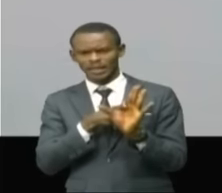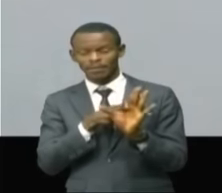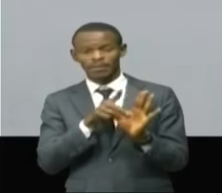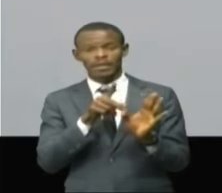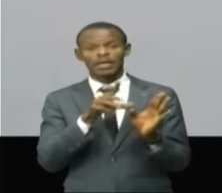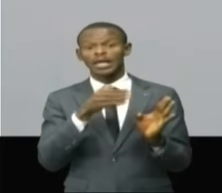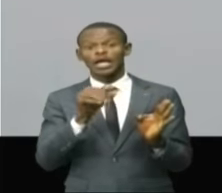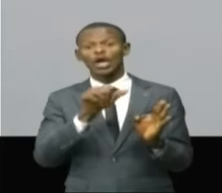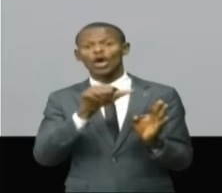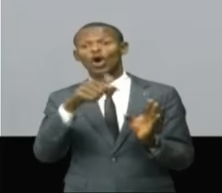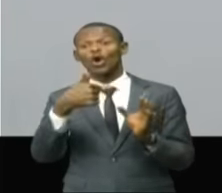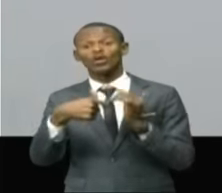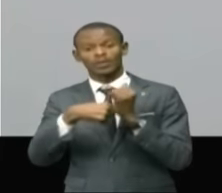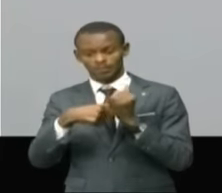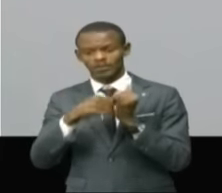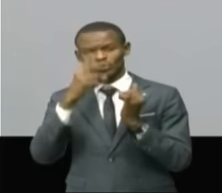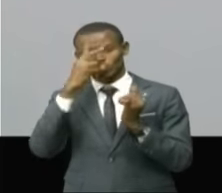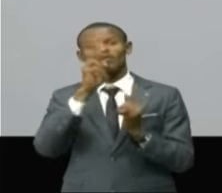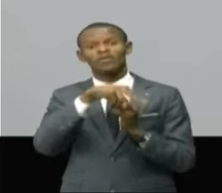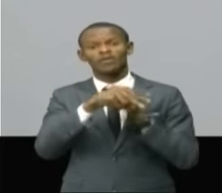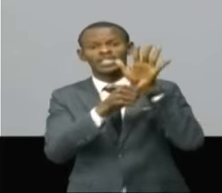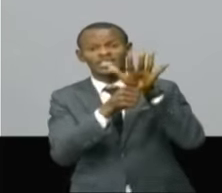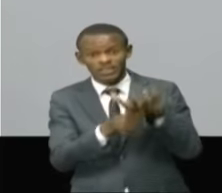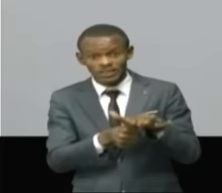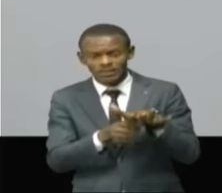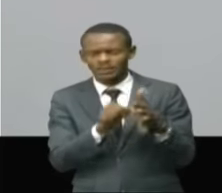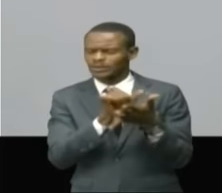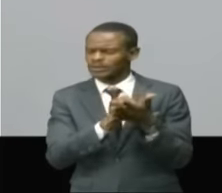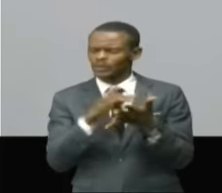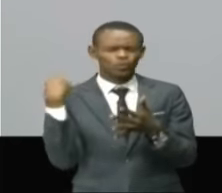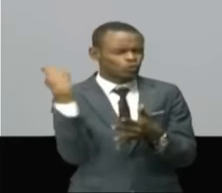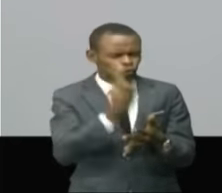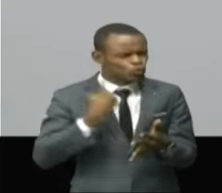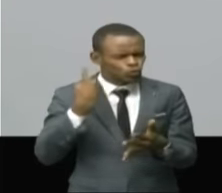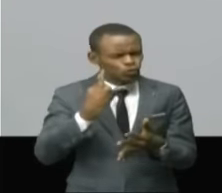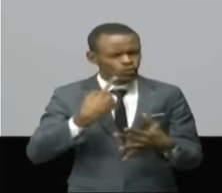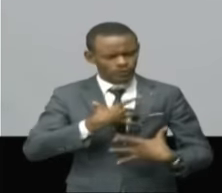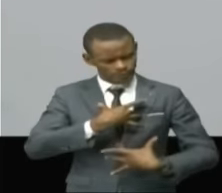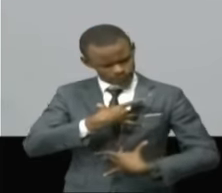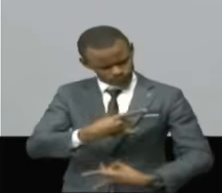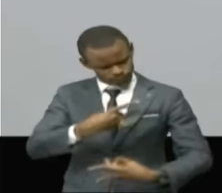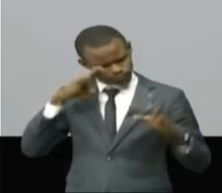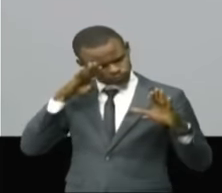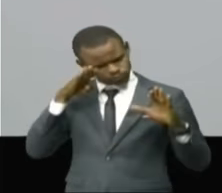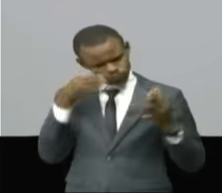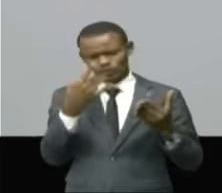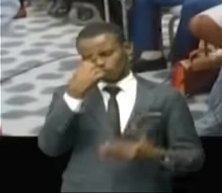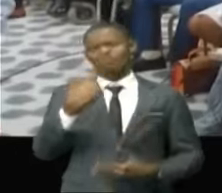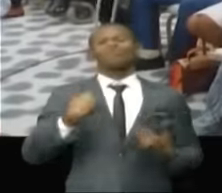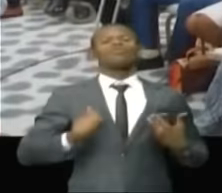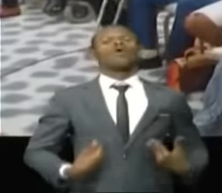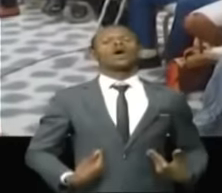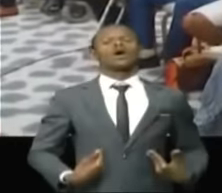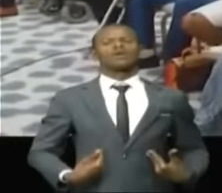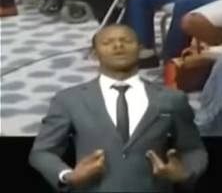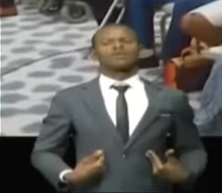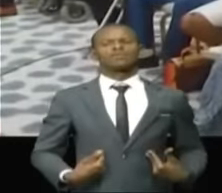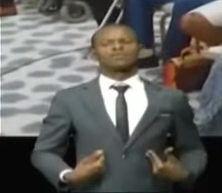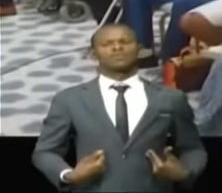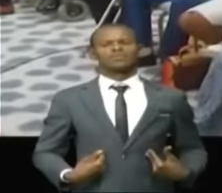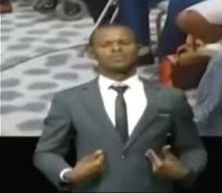temps constitué un sujet de la plus grande importance pour ma personne.